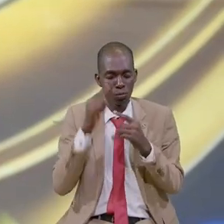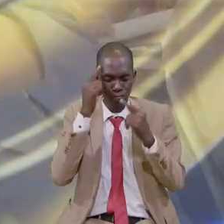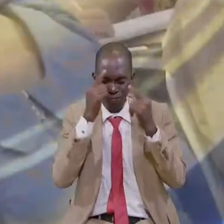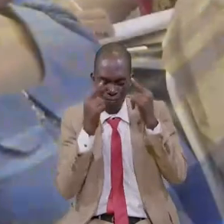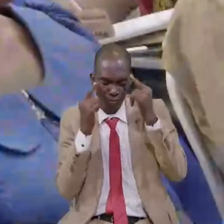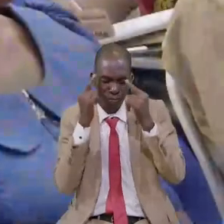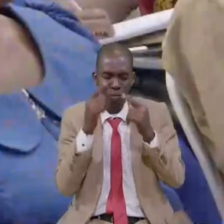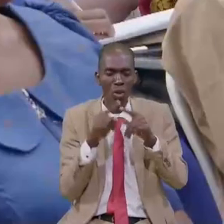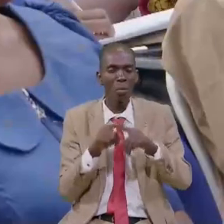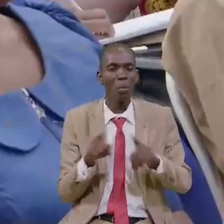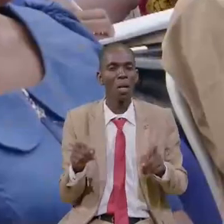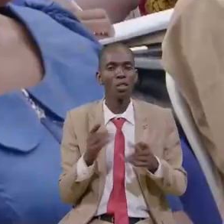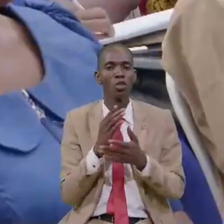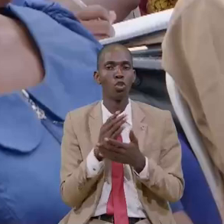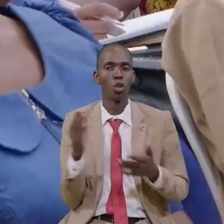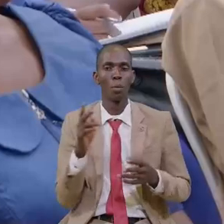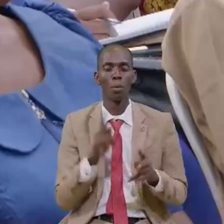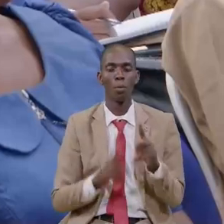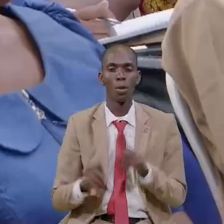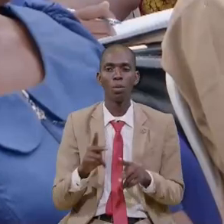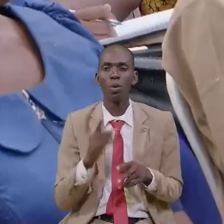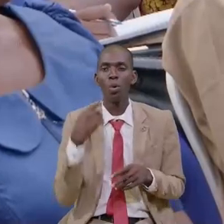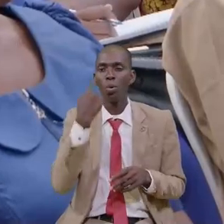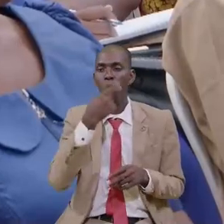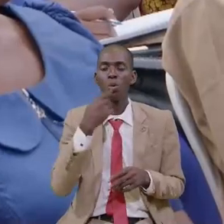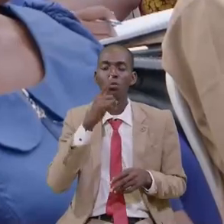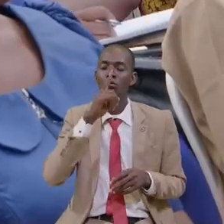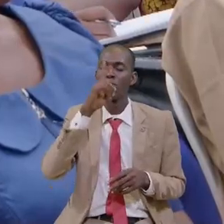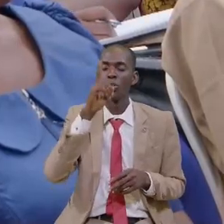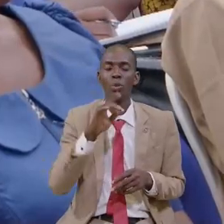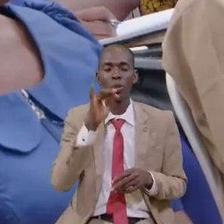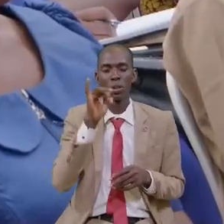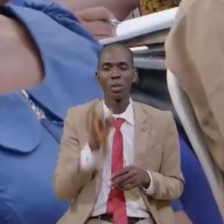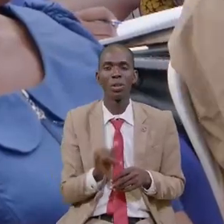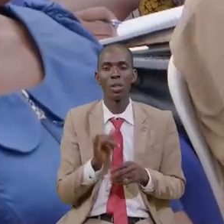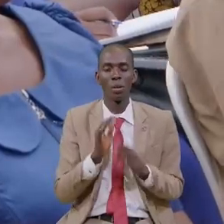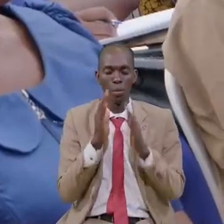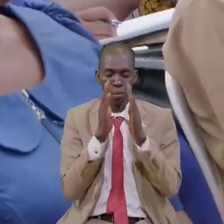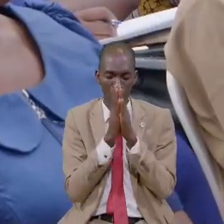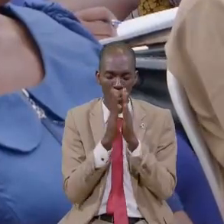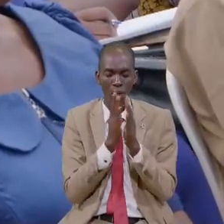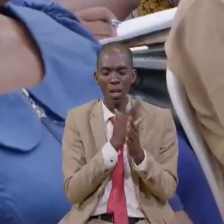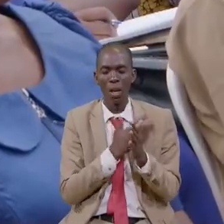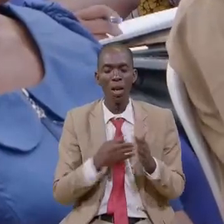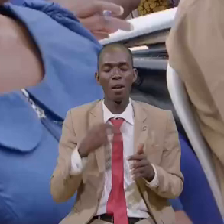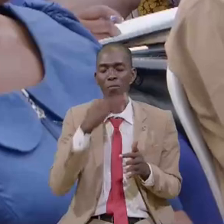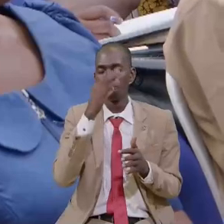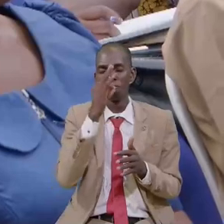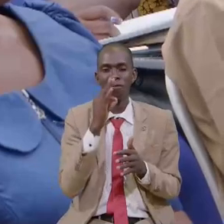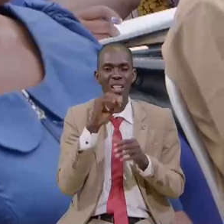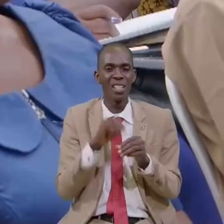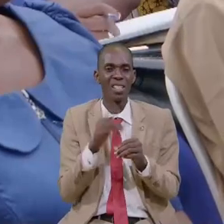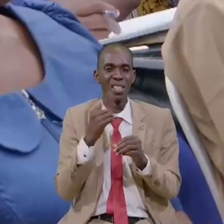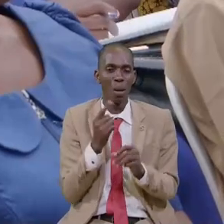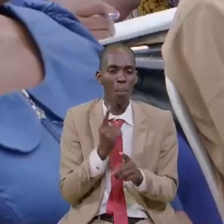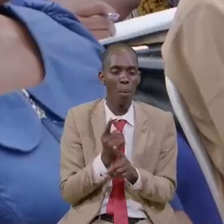ceux-là qui, en réalité, prient et jeûnent de la bonne manière,